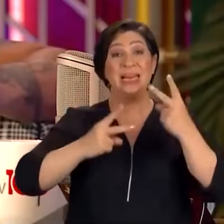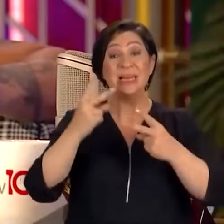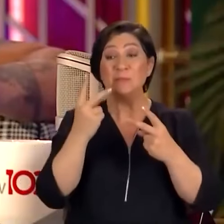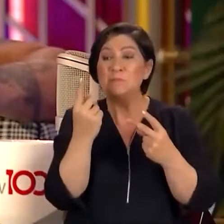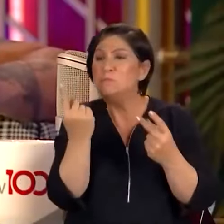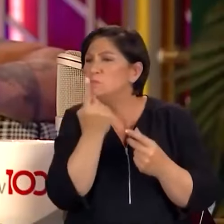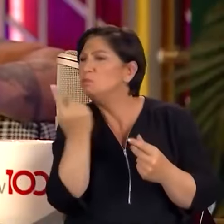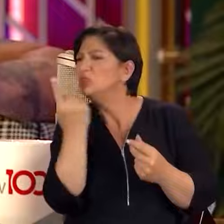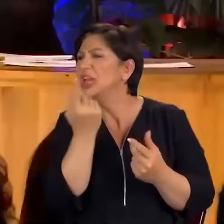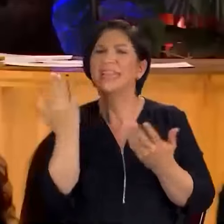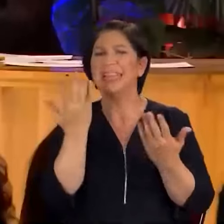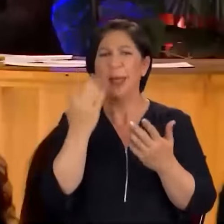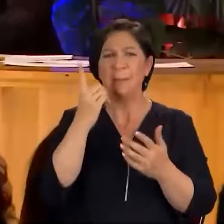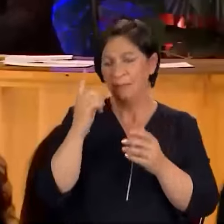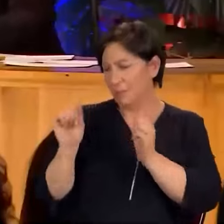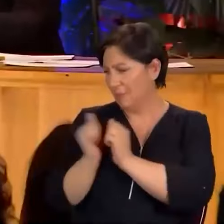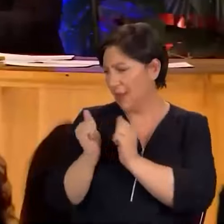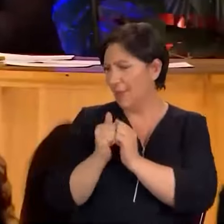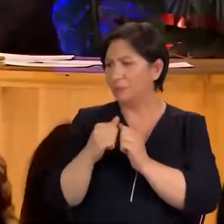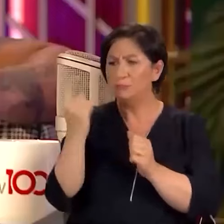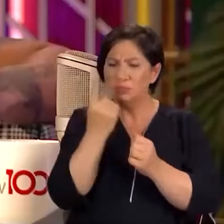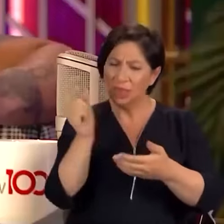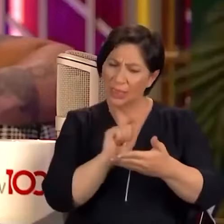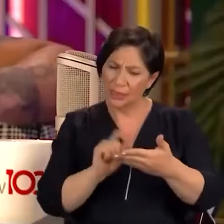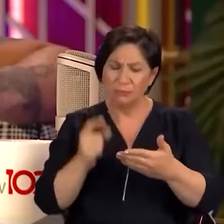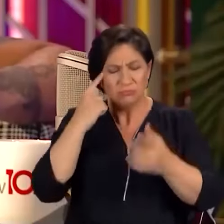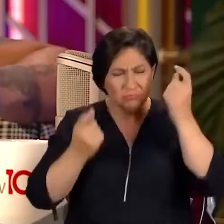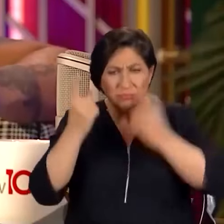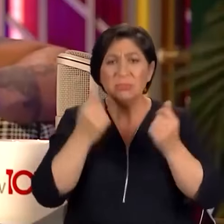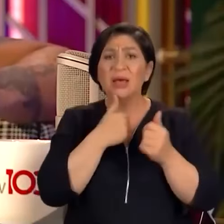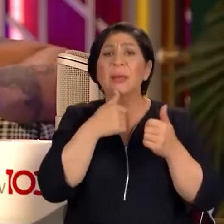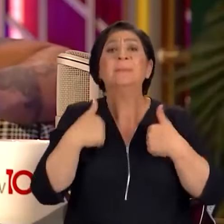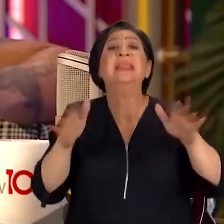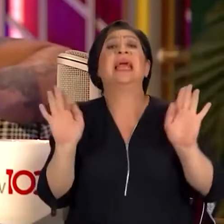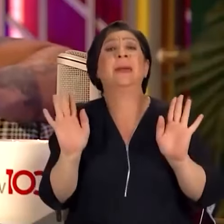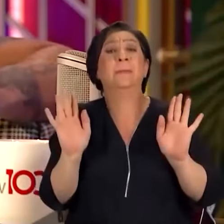bir şekilde yani ben mesela birileri yanımdayken bir şeyler yazabilen, üretebilen bir adam